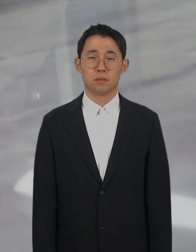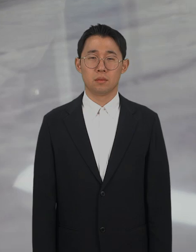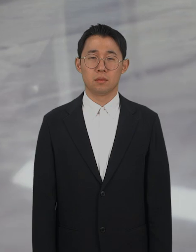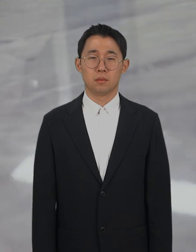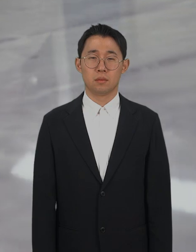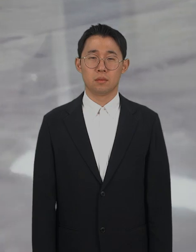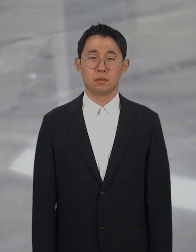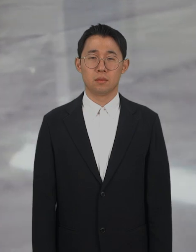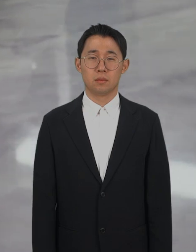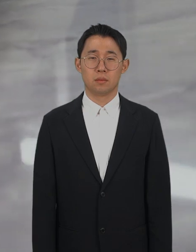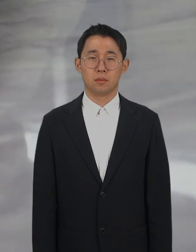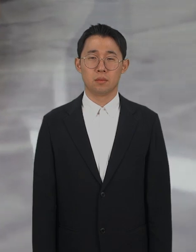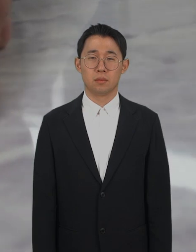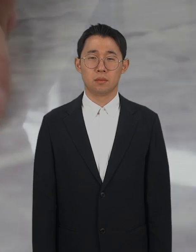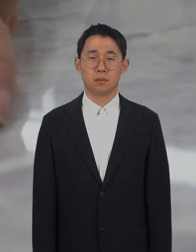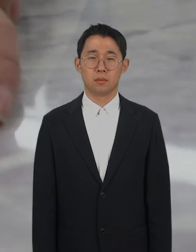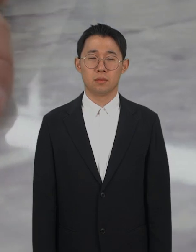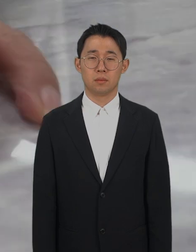아, 뜨거.